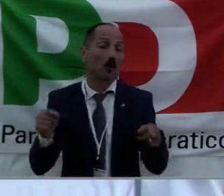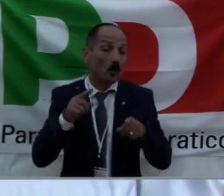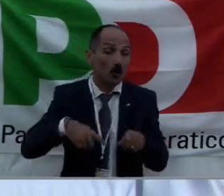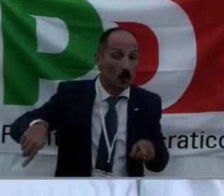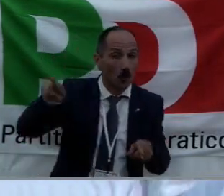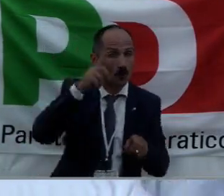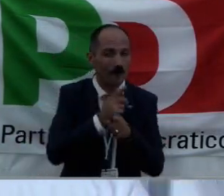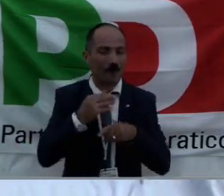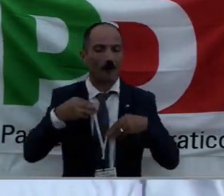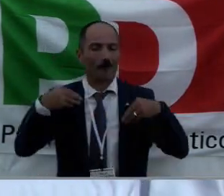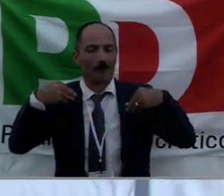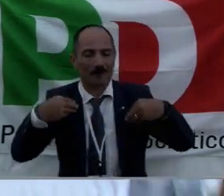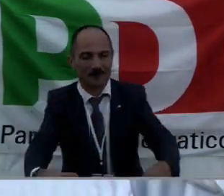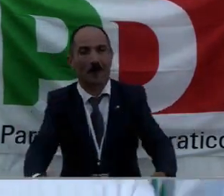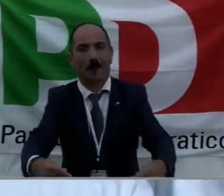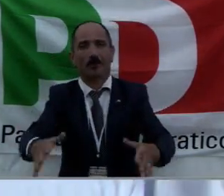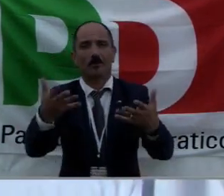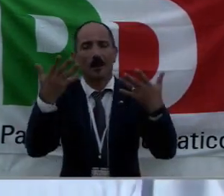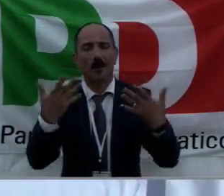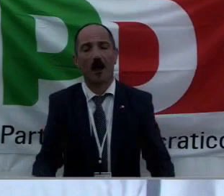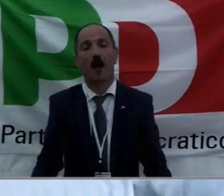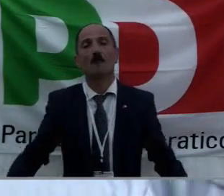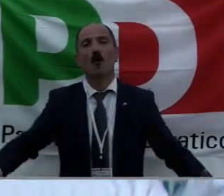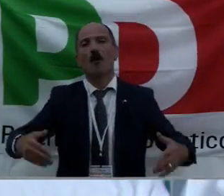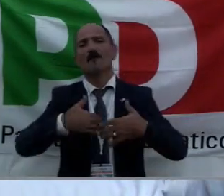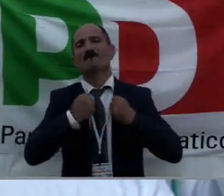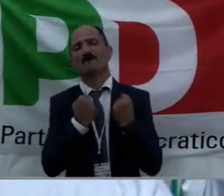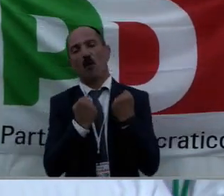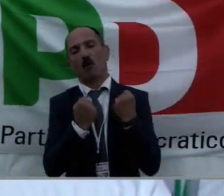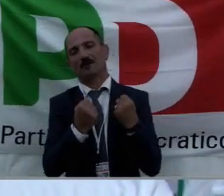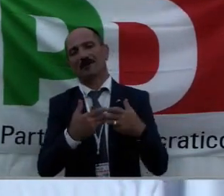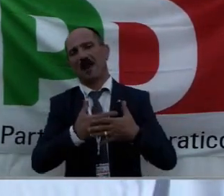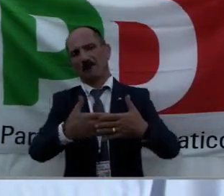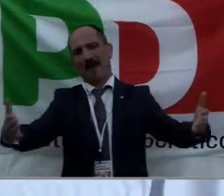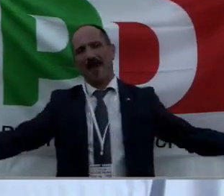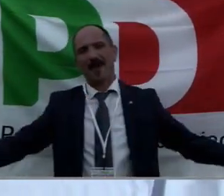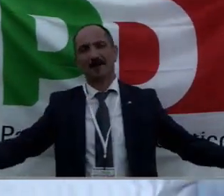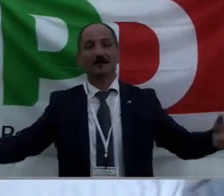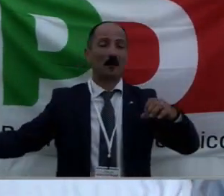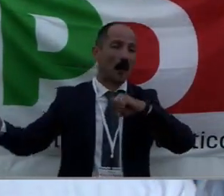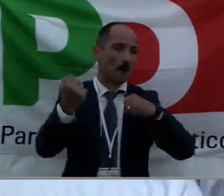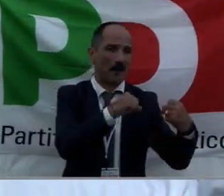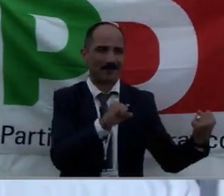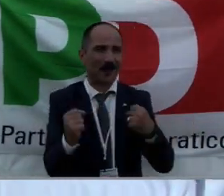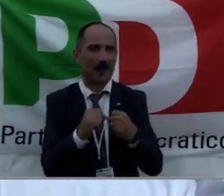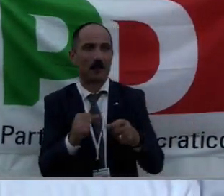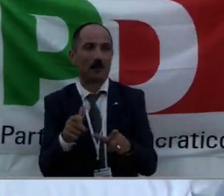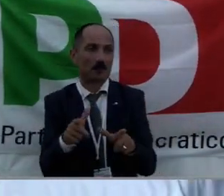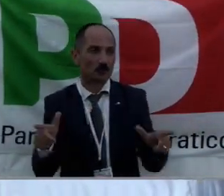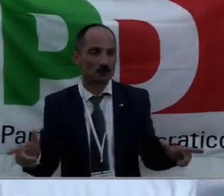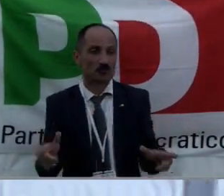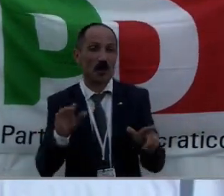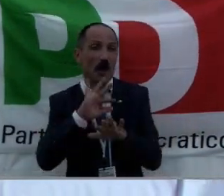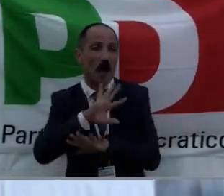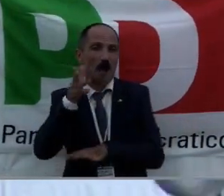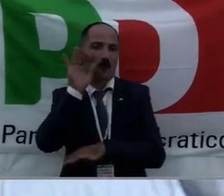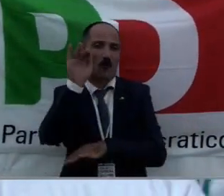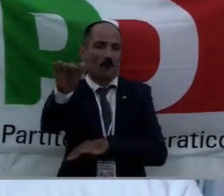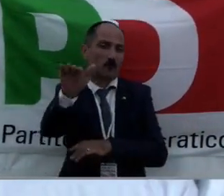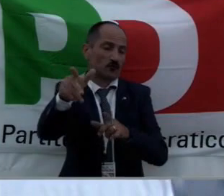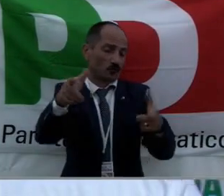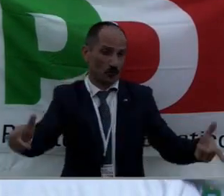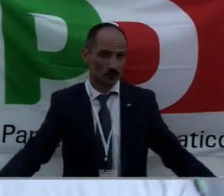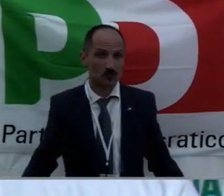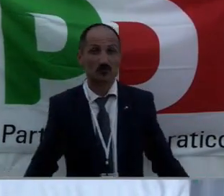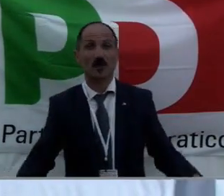in campo forti, aperti a dar battaglia, perché non c'è altro futuro